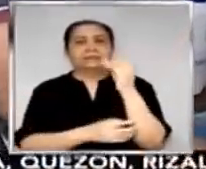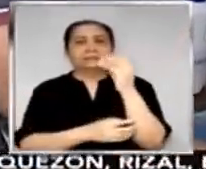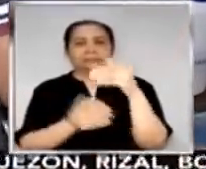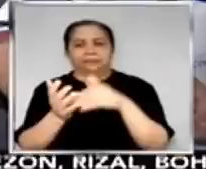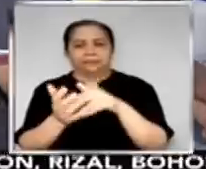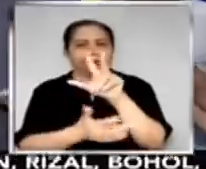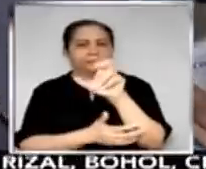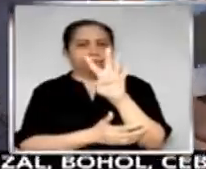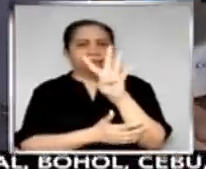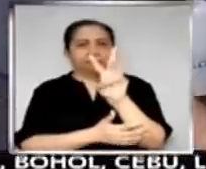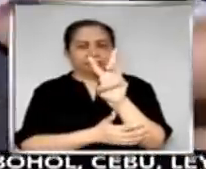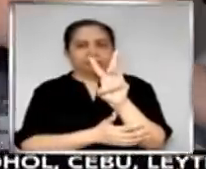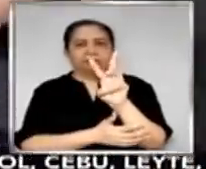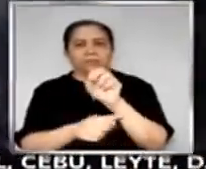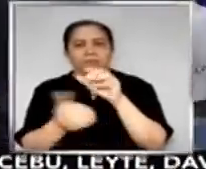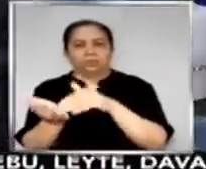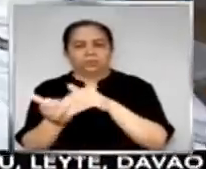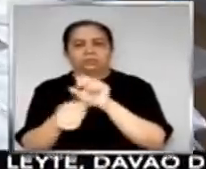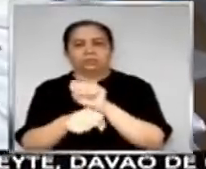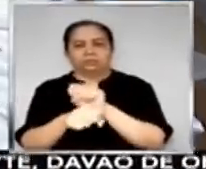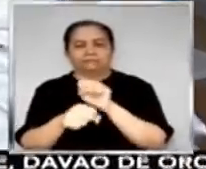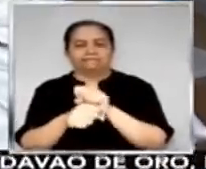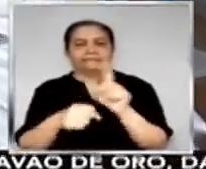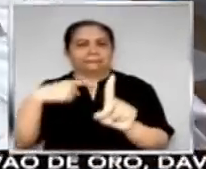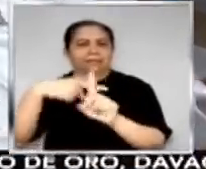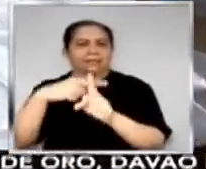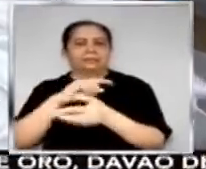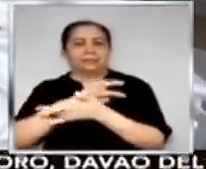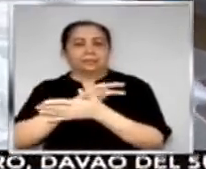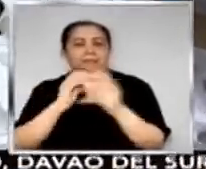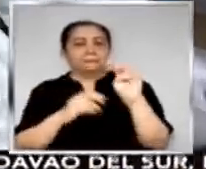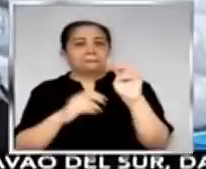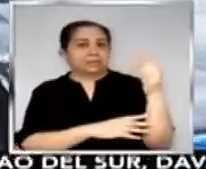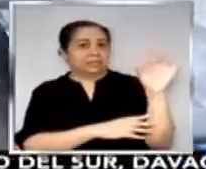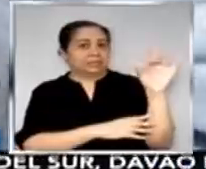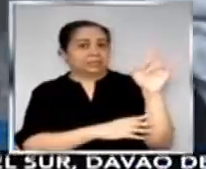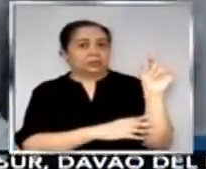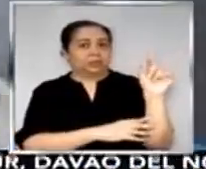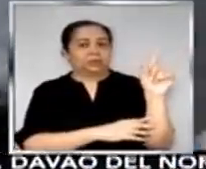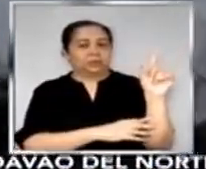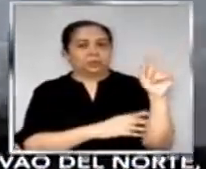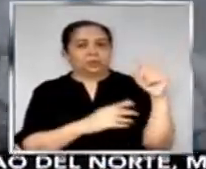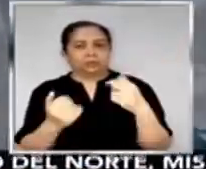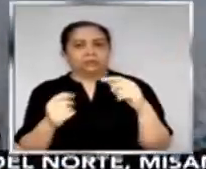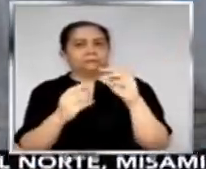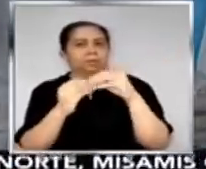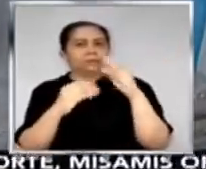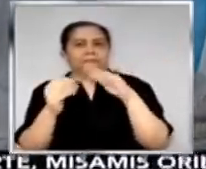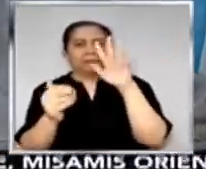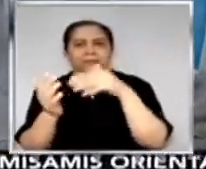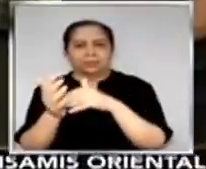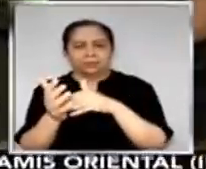15,346 healthcare workers na ang nagpositibo sa COVID as of March 18, 2021. Mahigit 5,000 sa bilang na yan ay